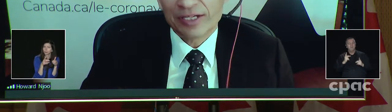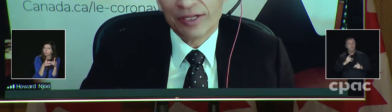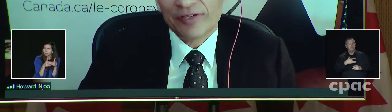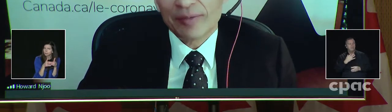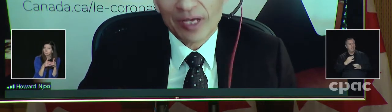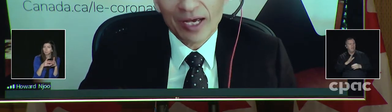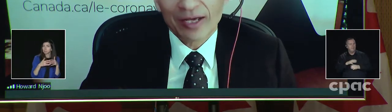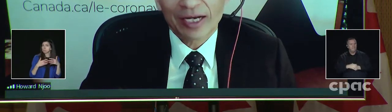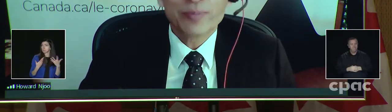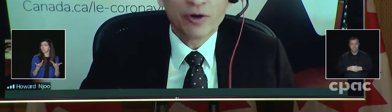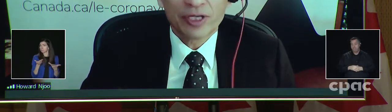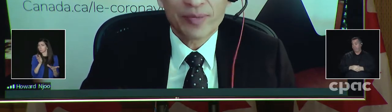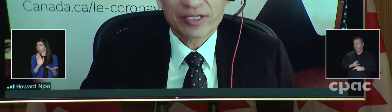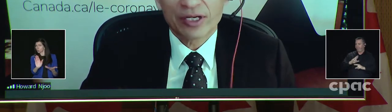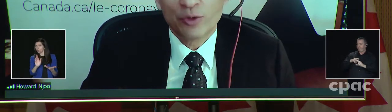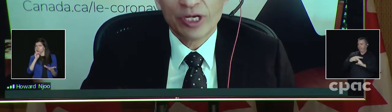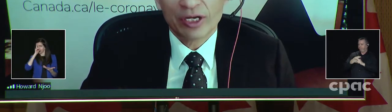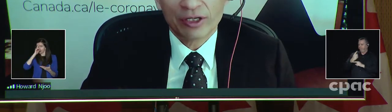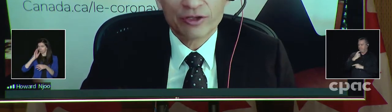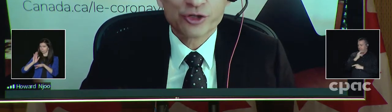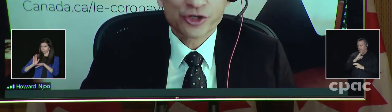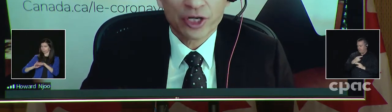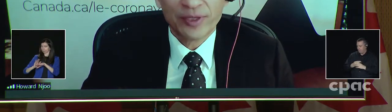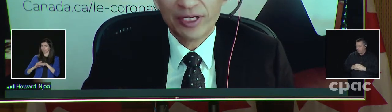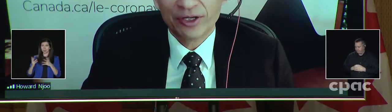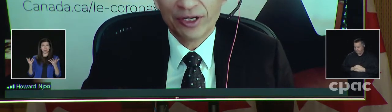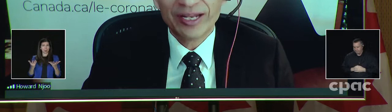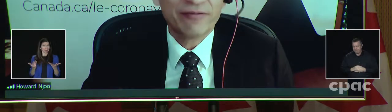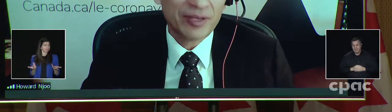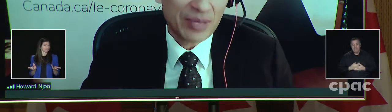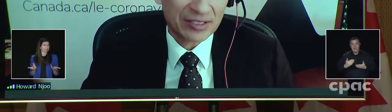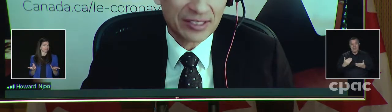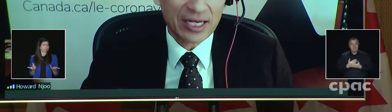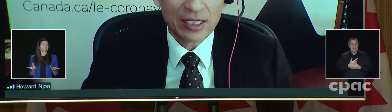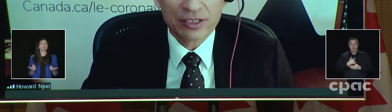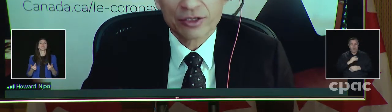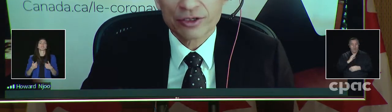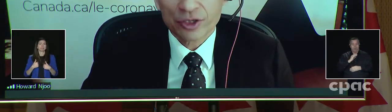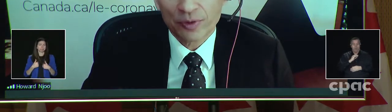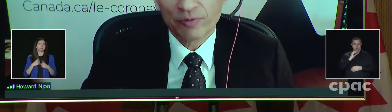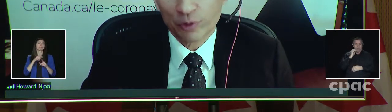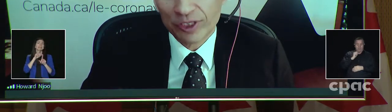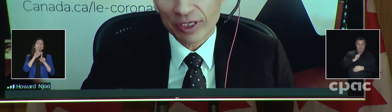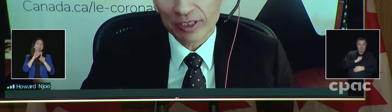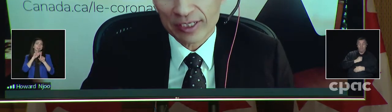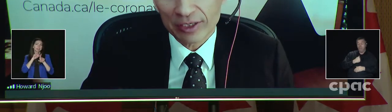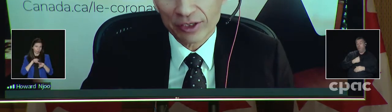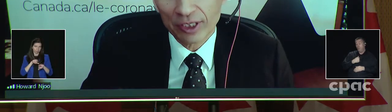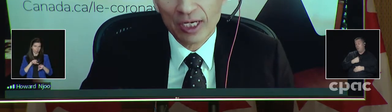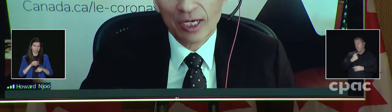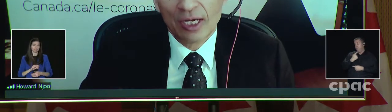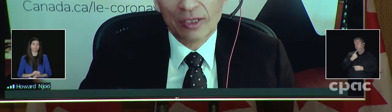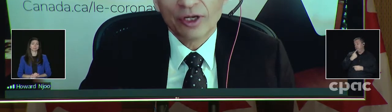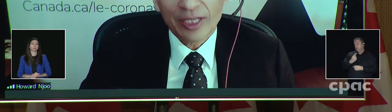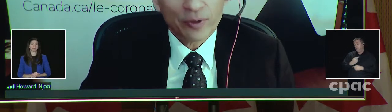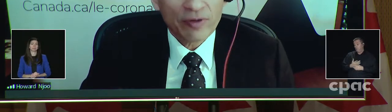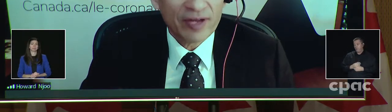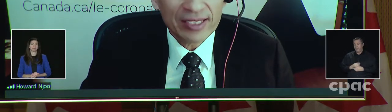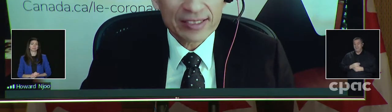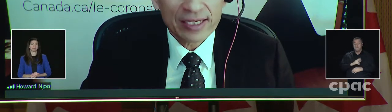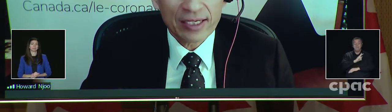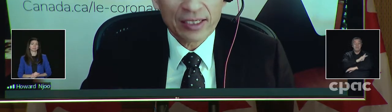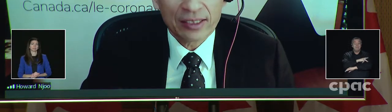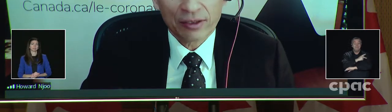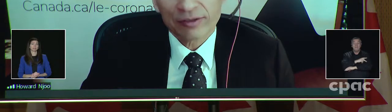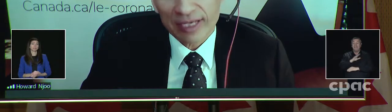Ça, c'est difficile à répondre parce que oui, on a toujours, comme il dit, un avis personnel. Ce que je peux vous dire, c'est que dans les